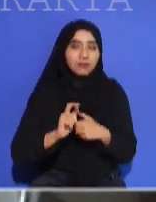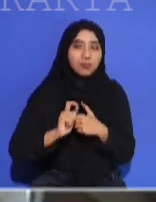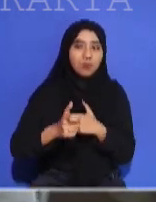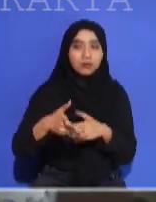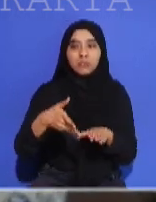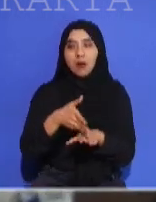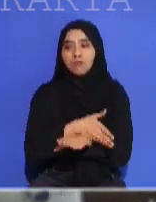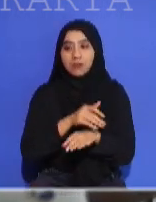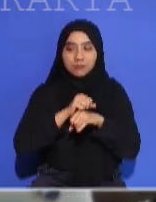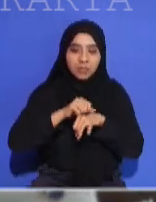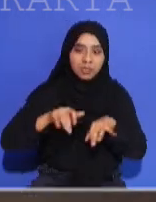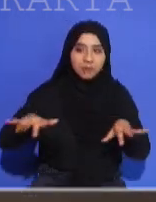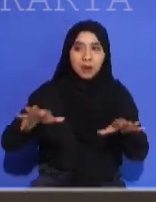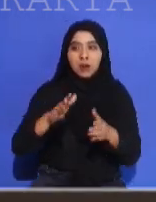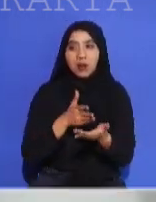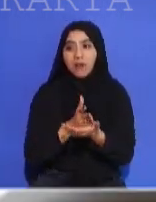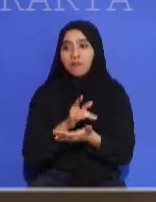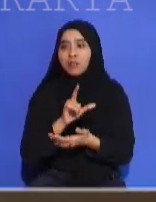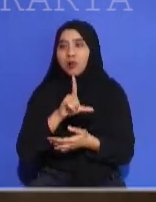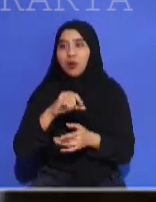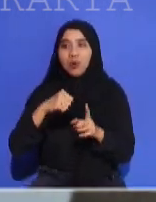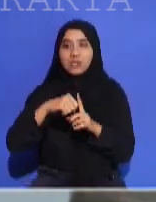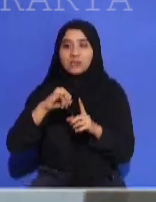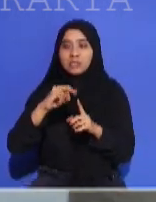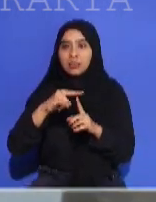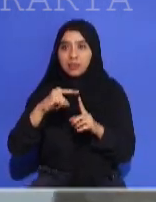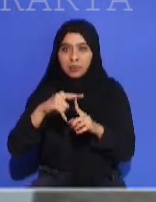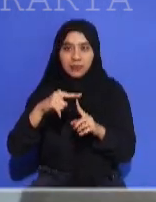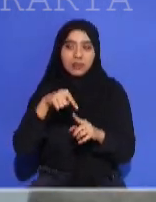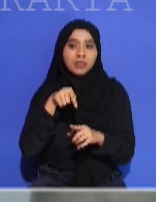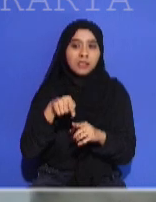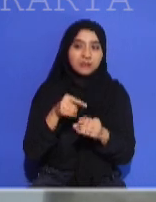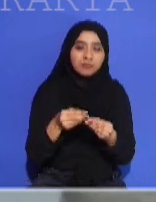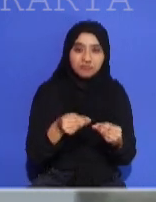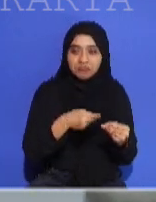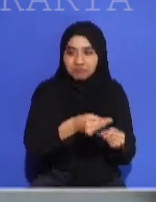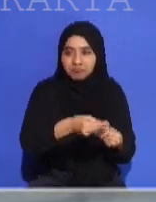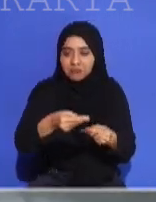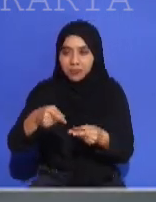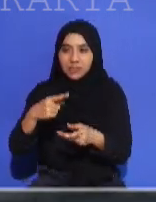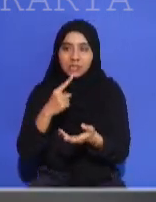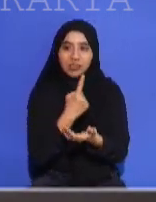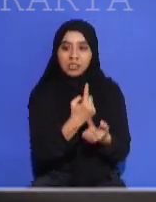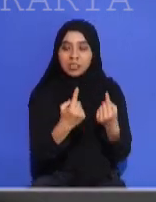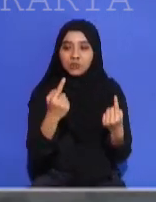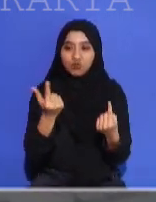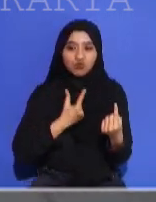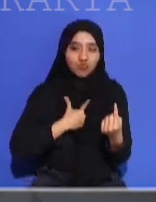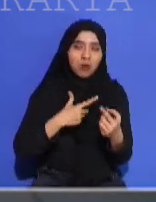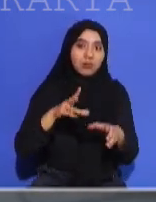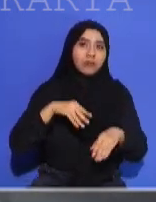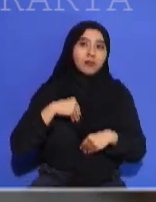penyaluran melalui loket yang sudah disediakan. Setiap keluarga penerima manfaat mendapatkan undangan sebelumnya dari masing-masing kepala